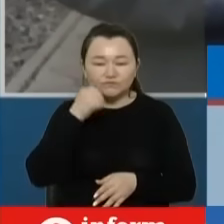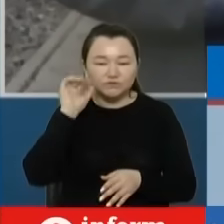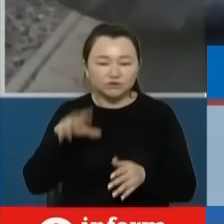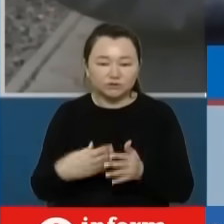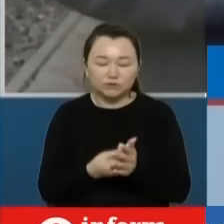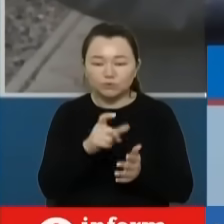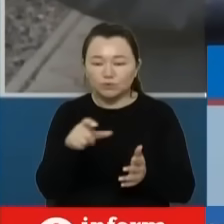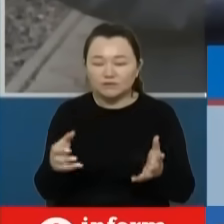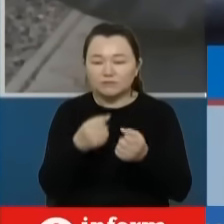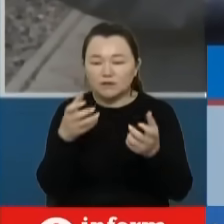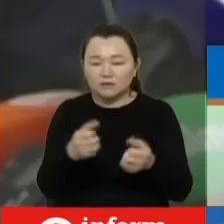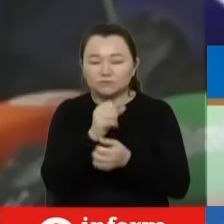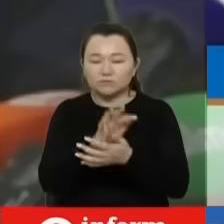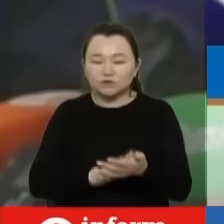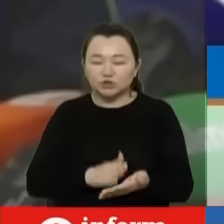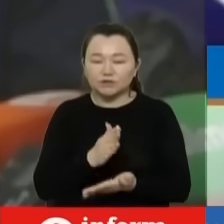тұрғындар эвакуациялануда.